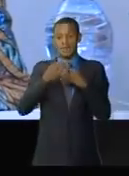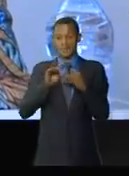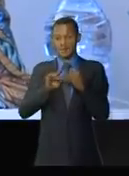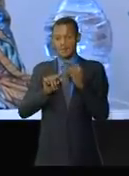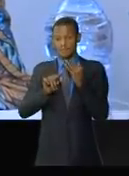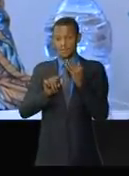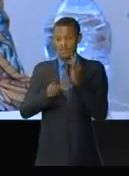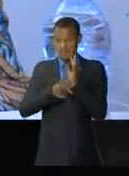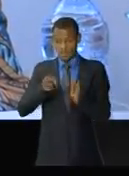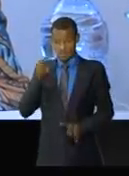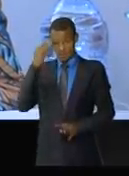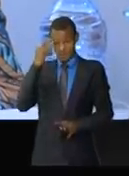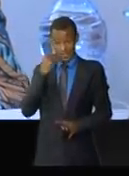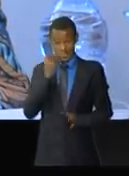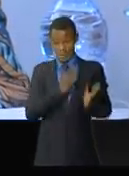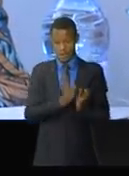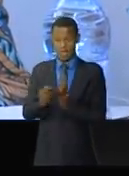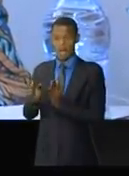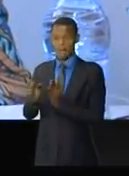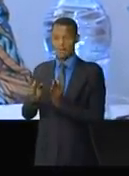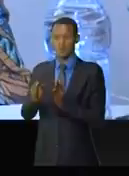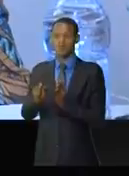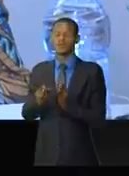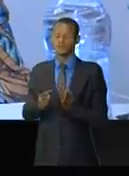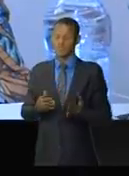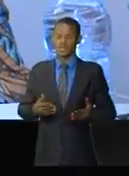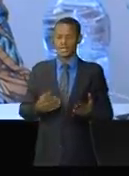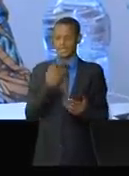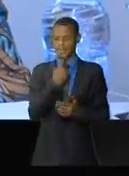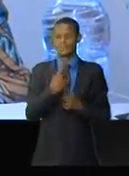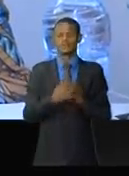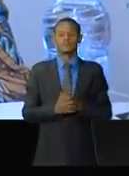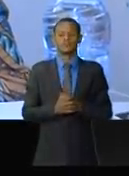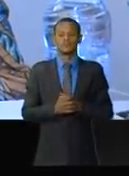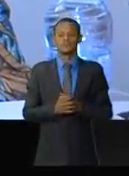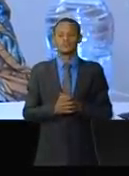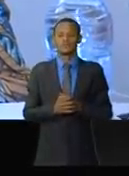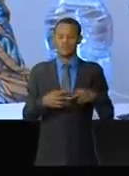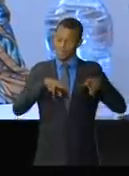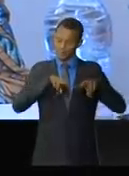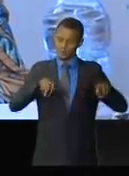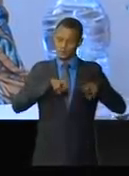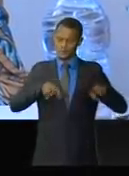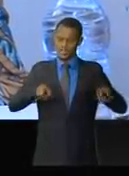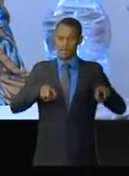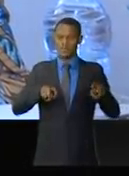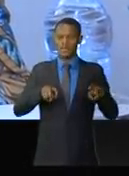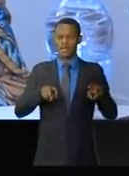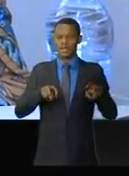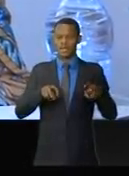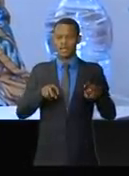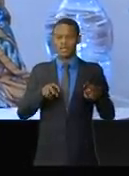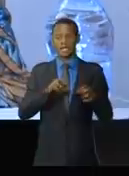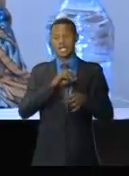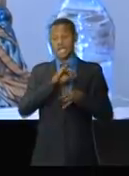cette formation une étude profonde. Un diagnostic institutionnel reflétant l'image